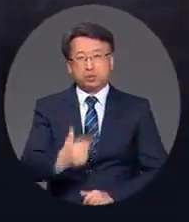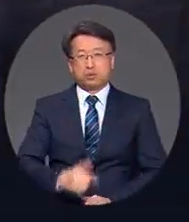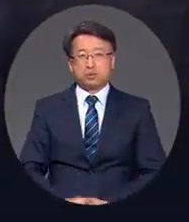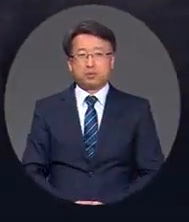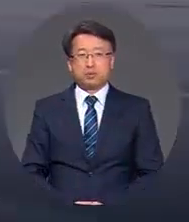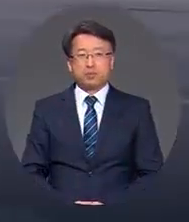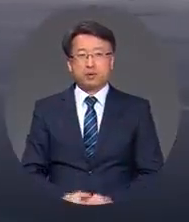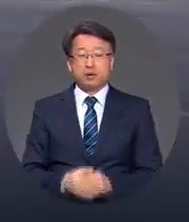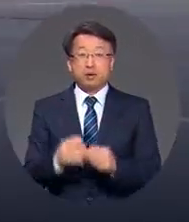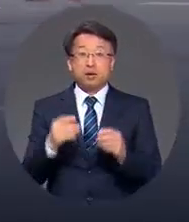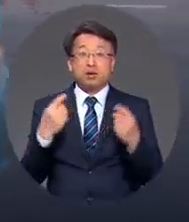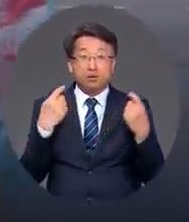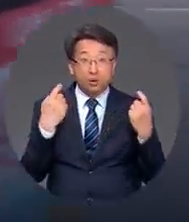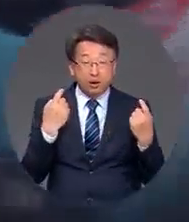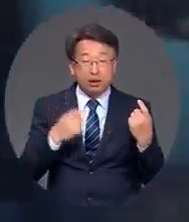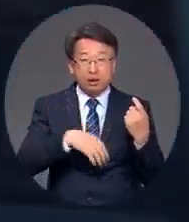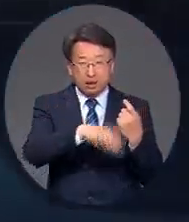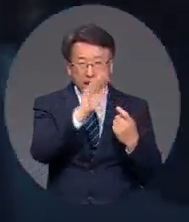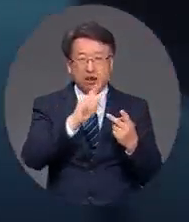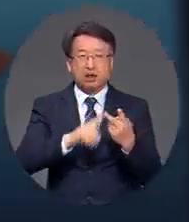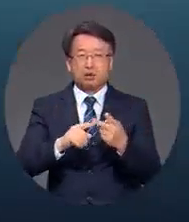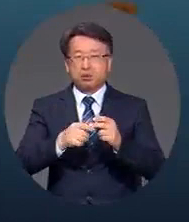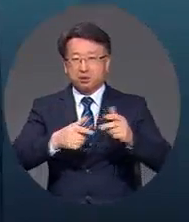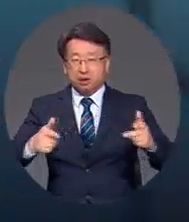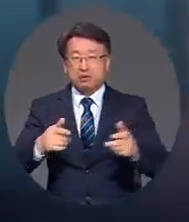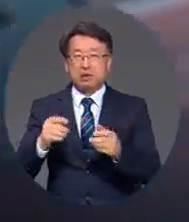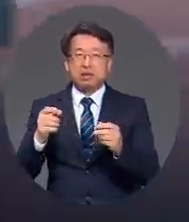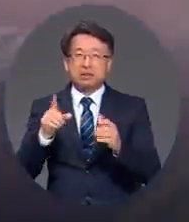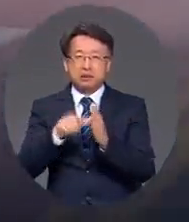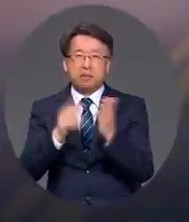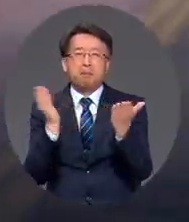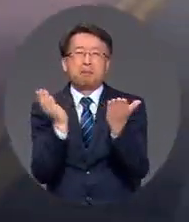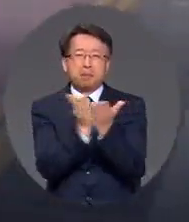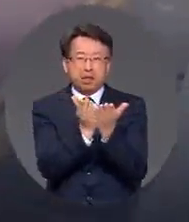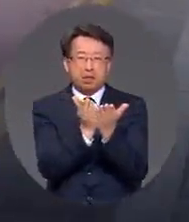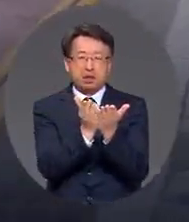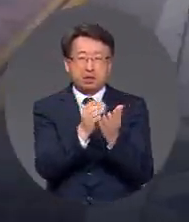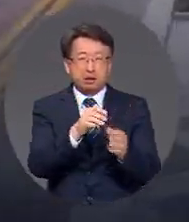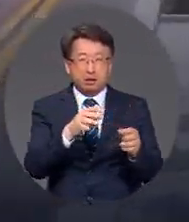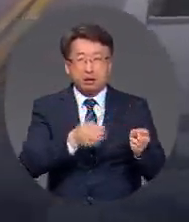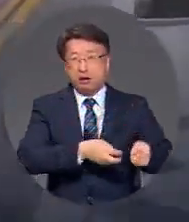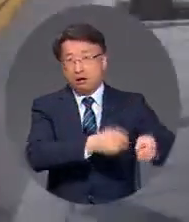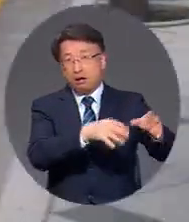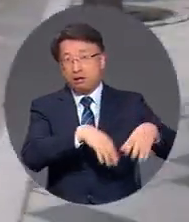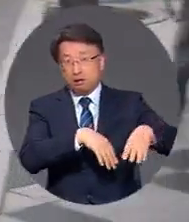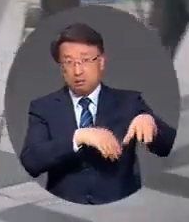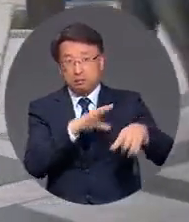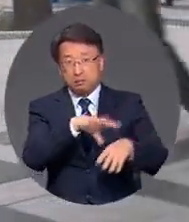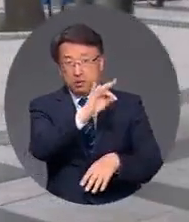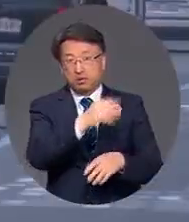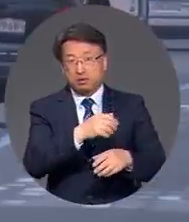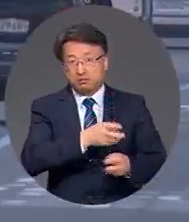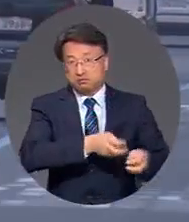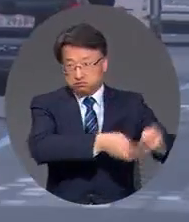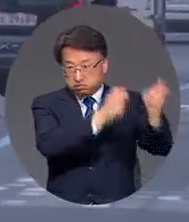창원시는 수학여행, 현장학습, 관광철이라서 전세버스 확보가 어려웠다고 해명했습니다.